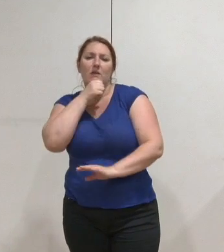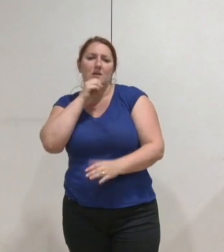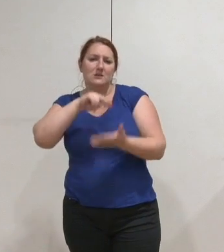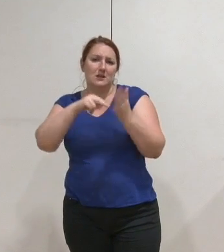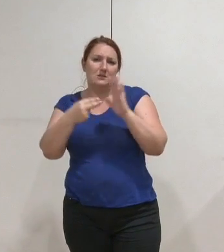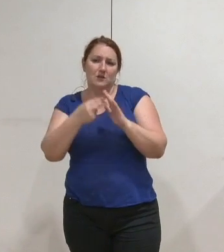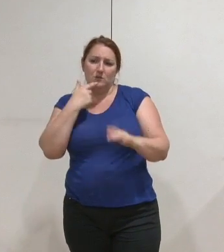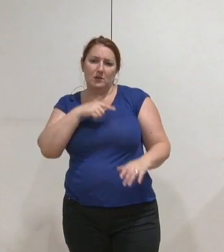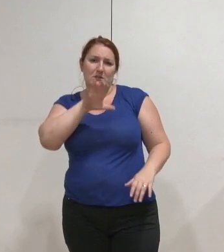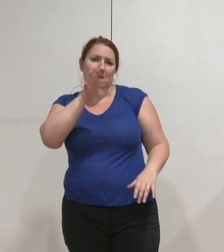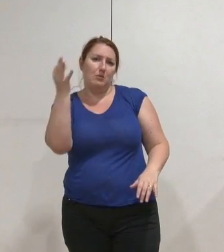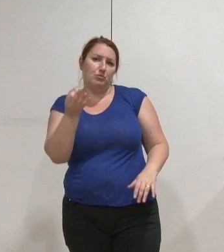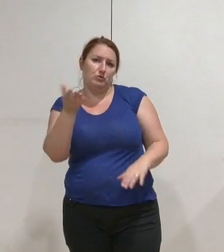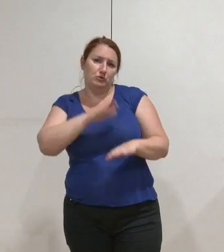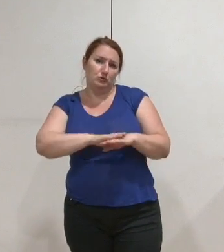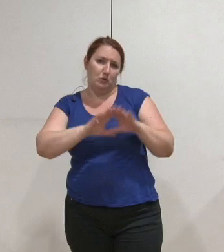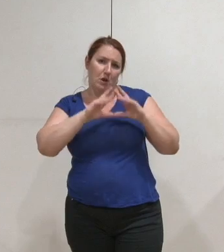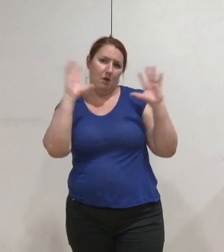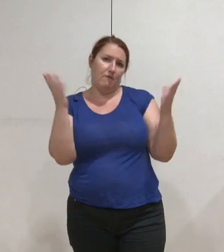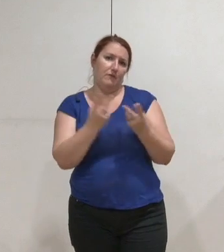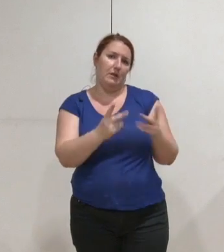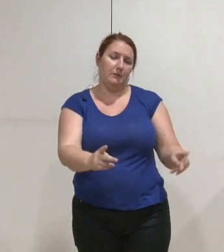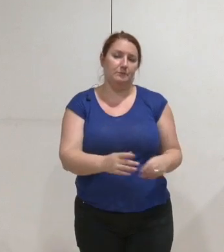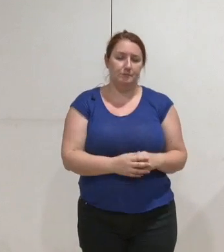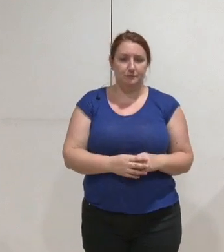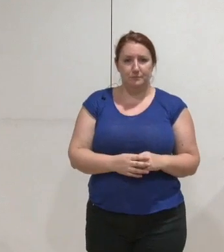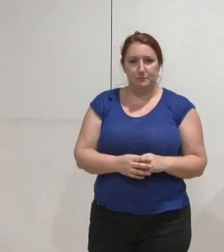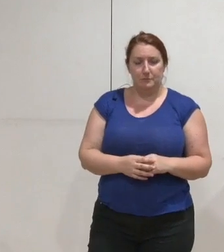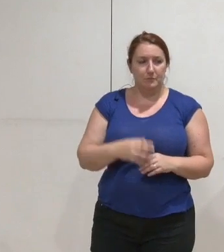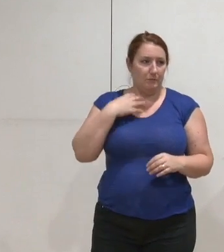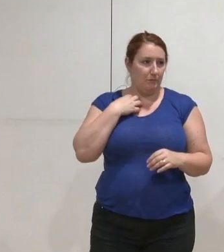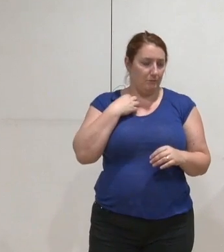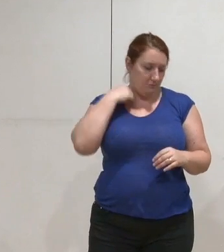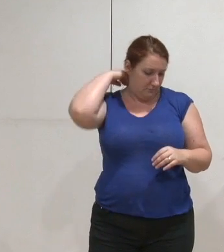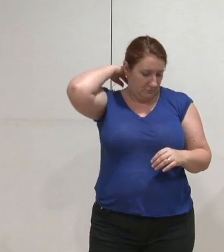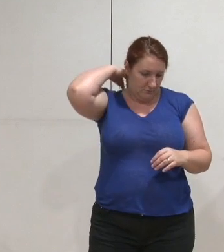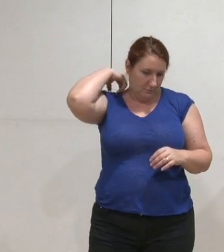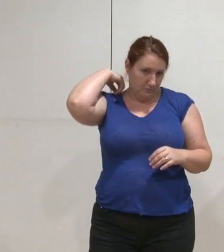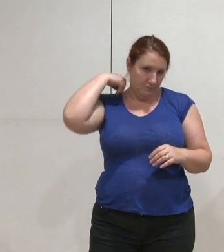5 % des effectifs de la commune euh sur euh